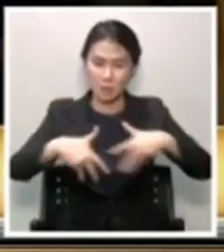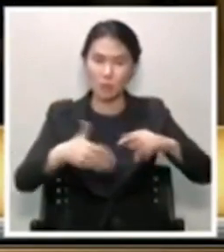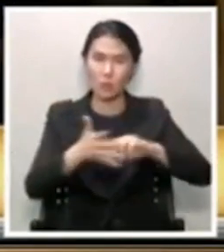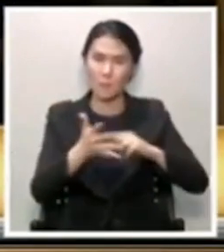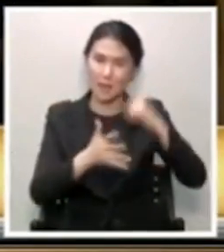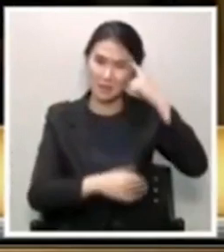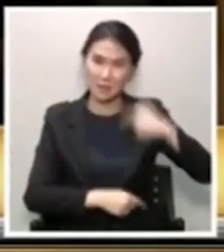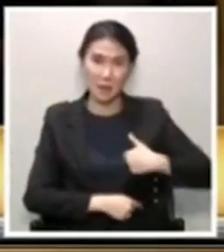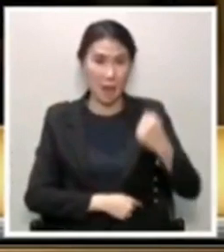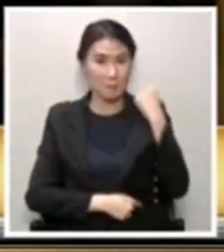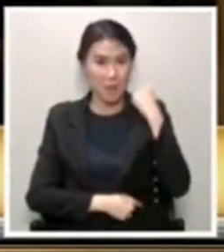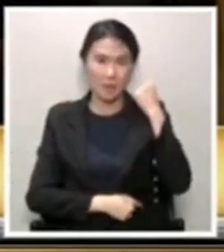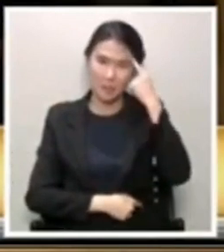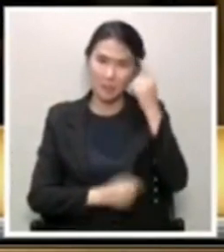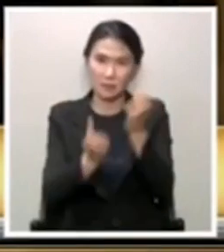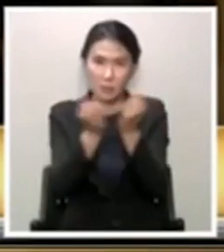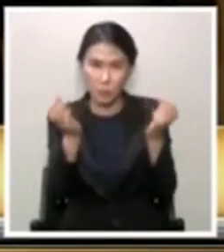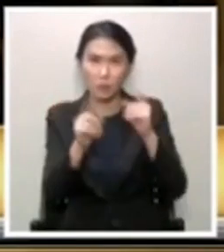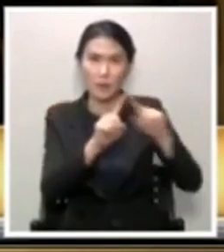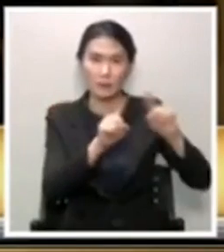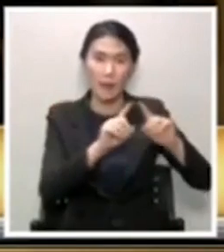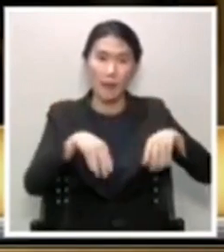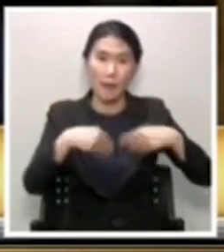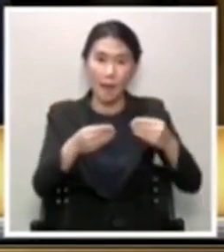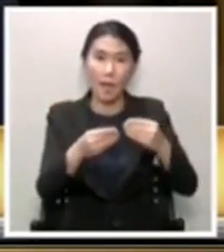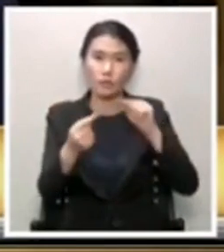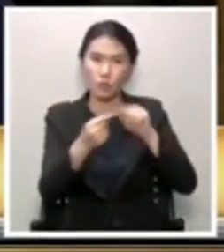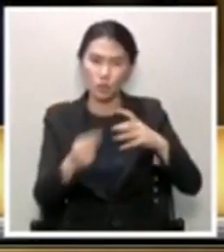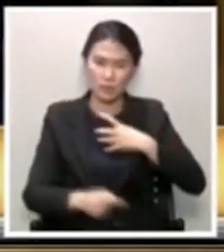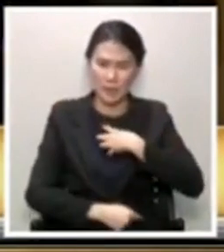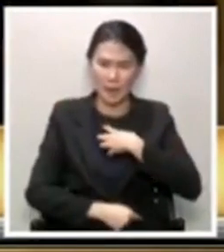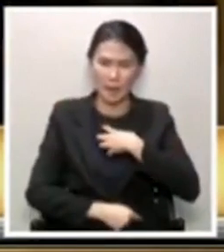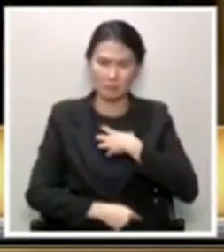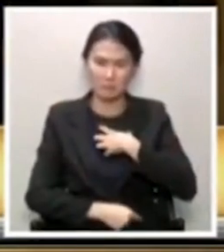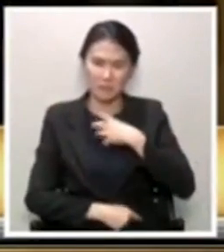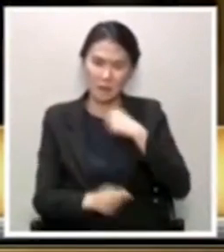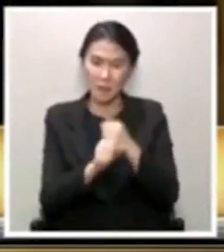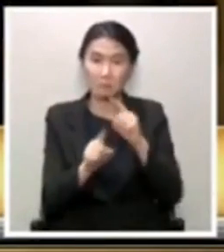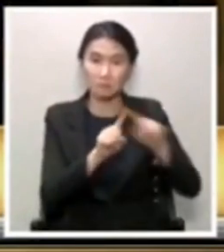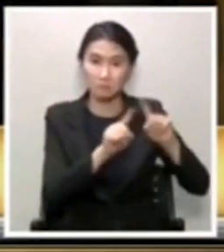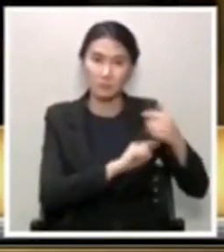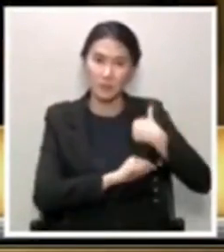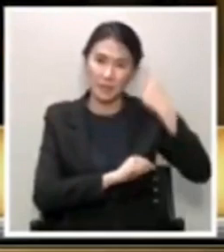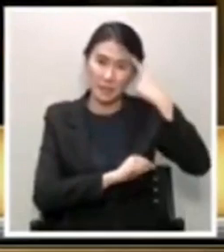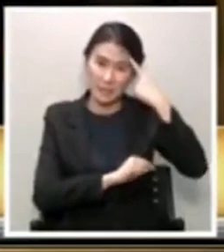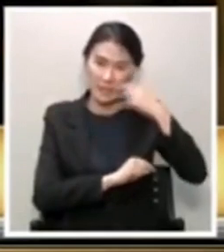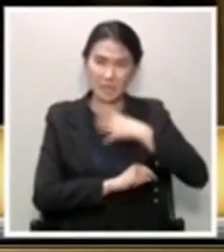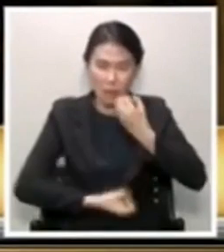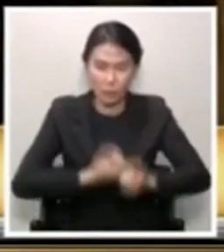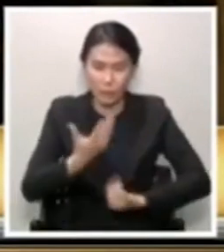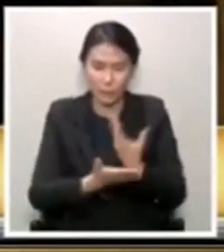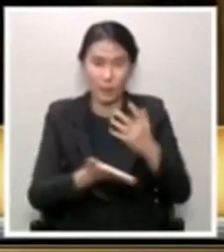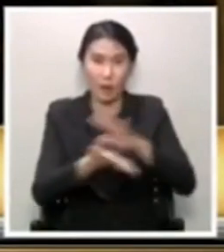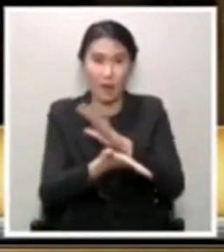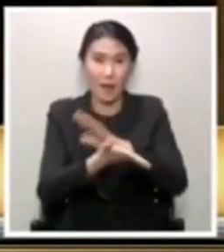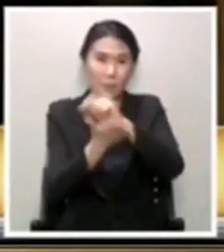านาจสูงสุดในการกําหนดรูปแบบการเมืองการปกครองที่พวกเขาต้องการที่พวกเขาปรารถนาแล้วเขียนมันลงไปในเอกสารที่